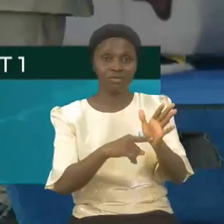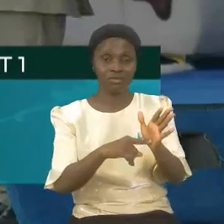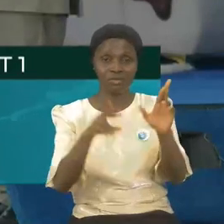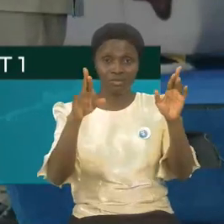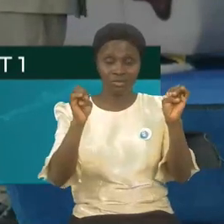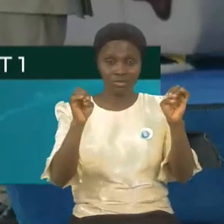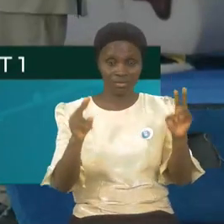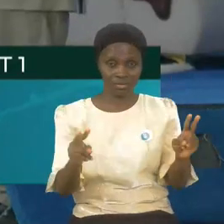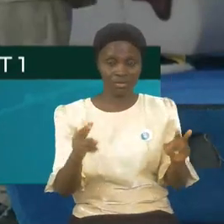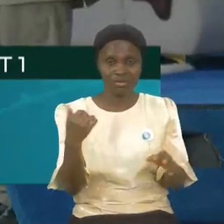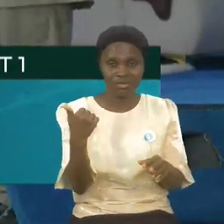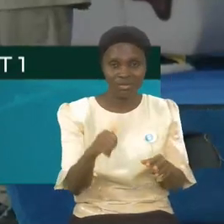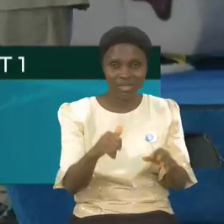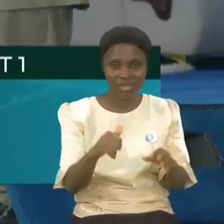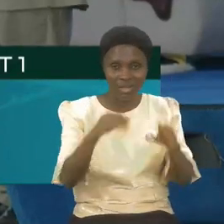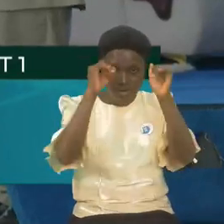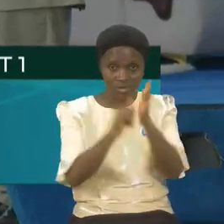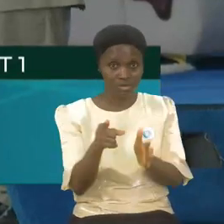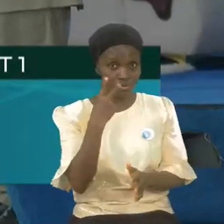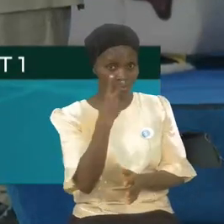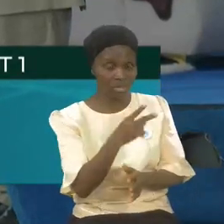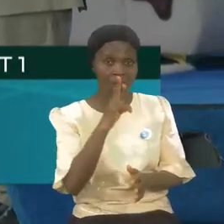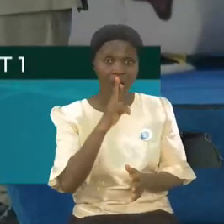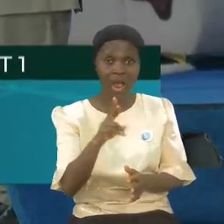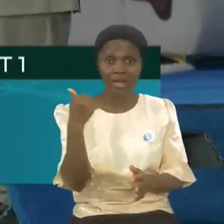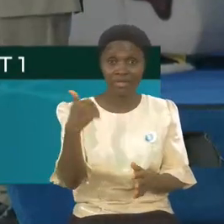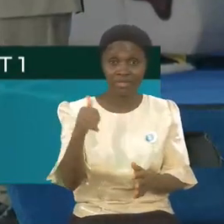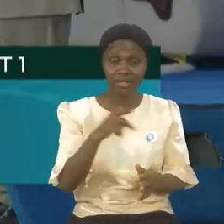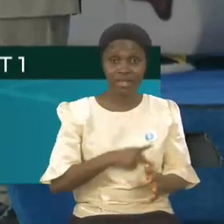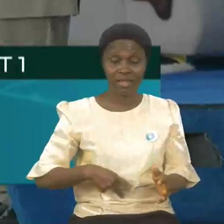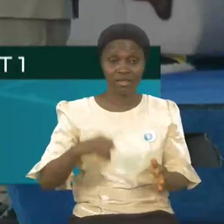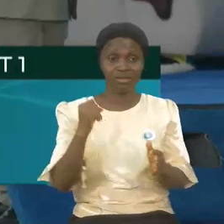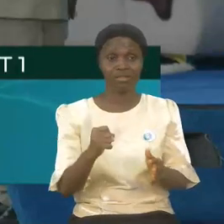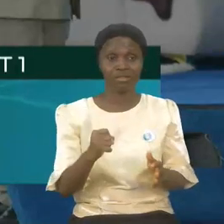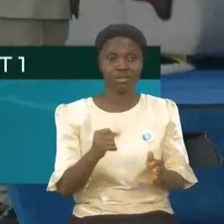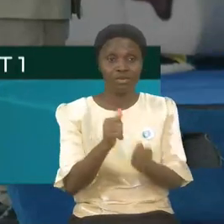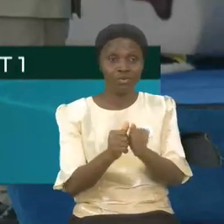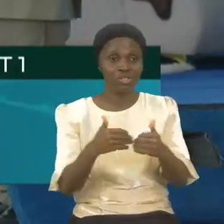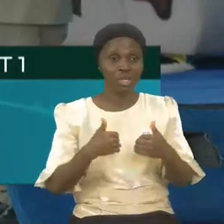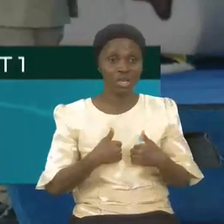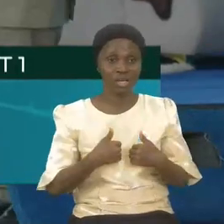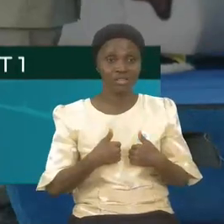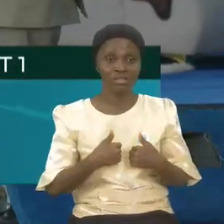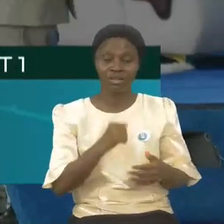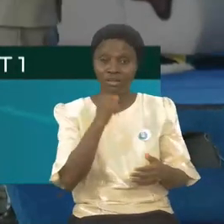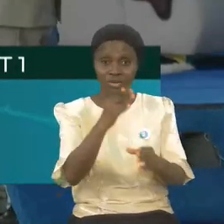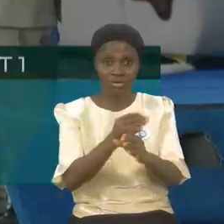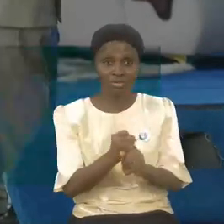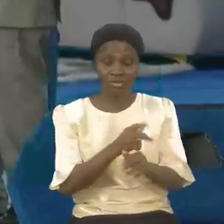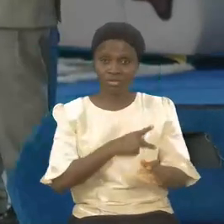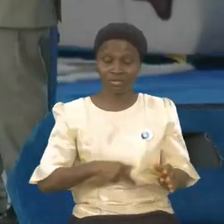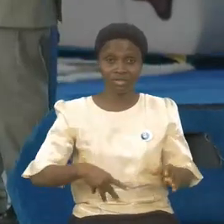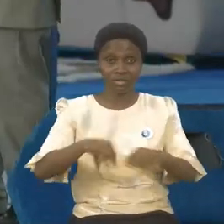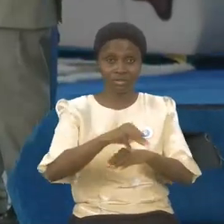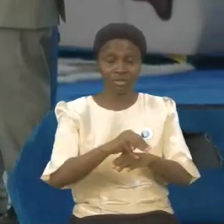12 les 10 cornes que tu as vu sont dit roi qui n'ont pas encore